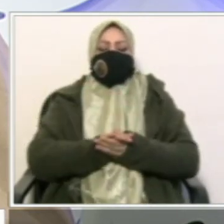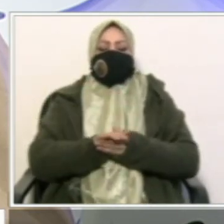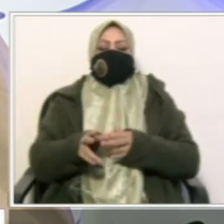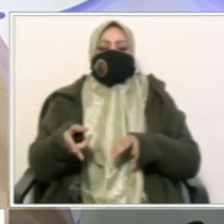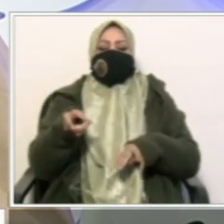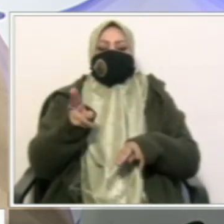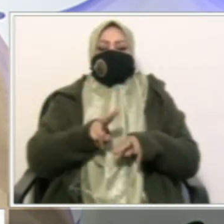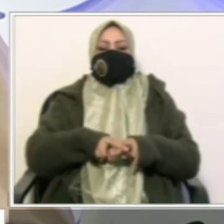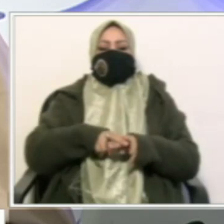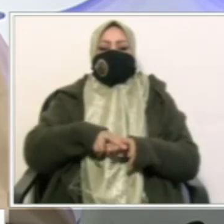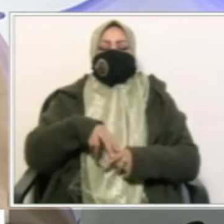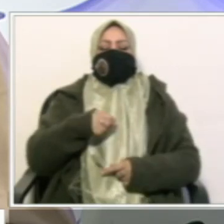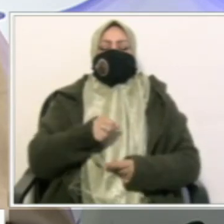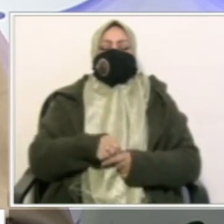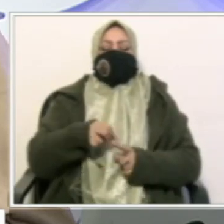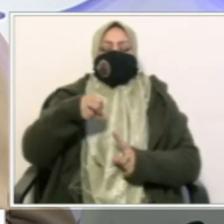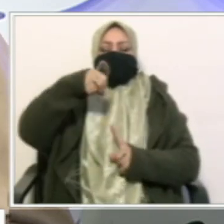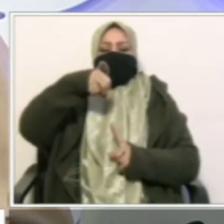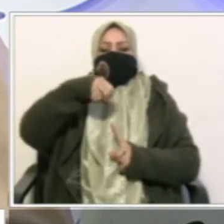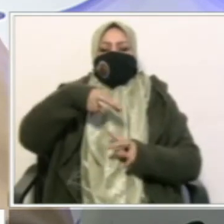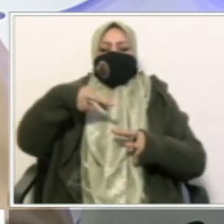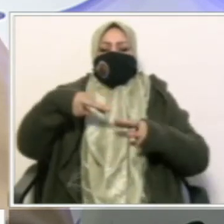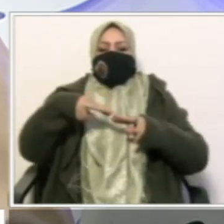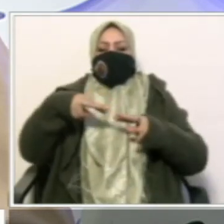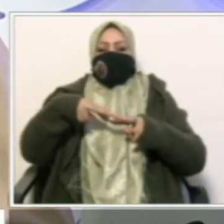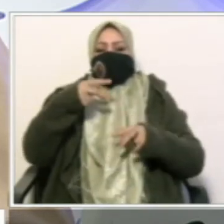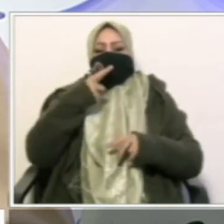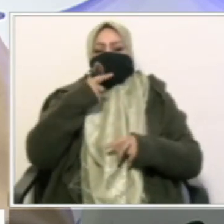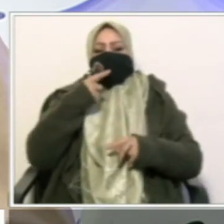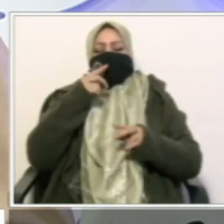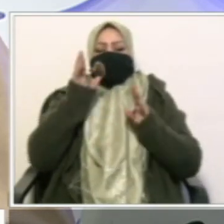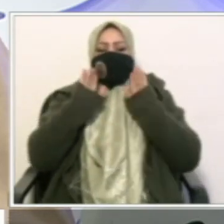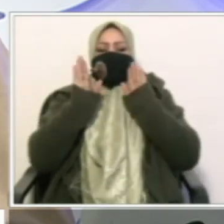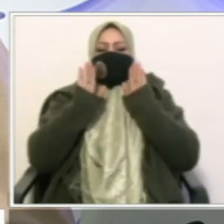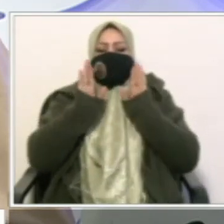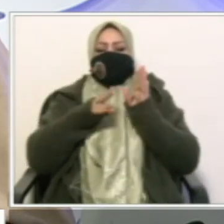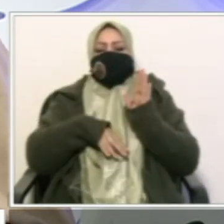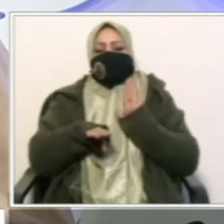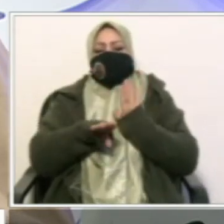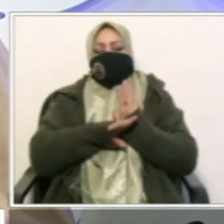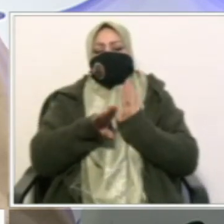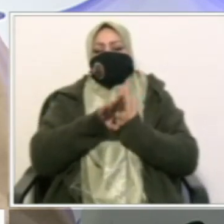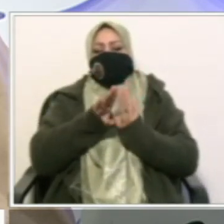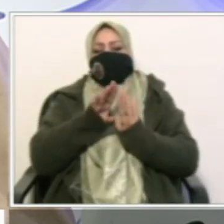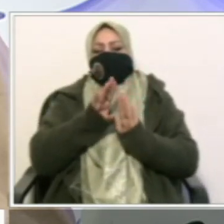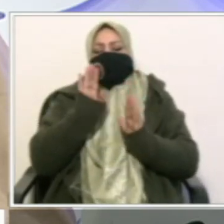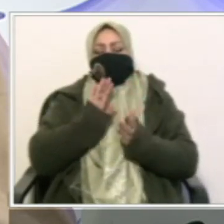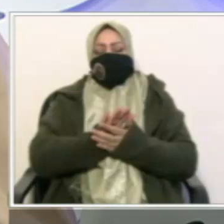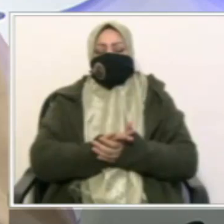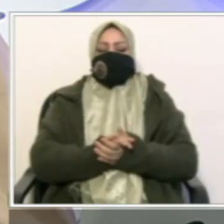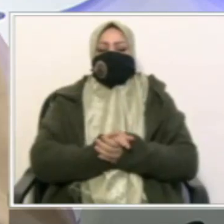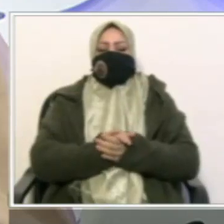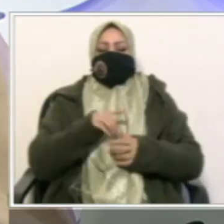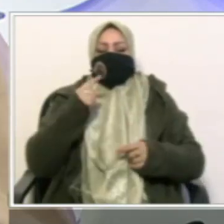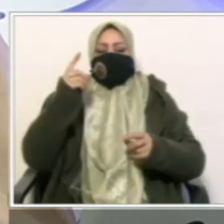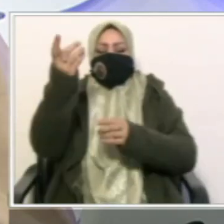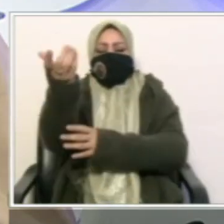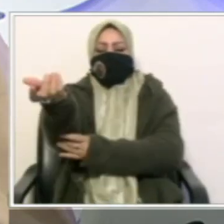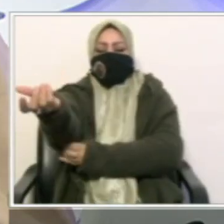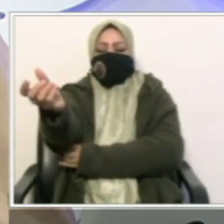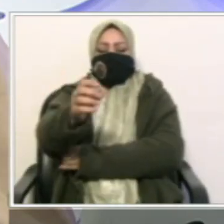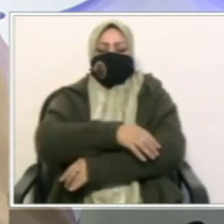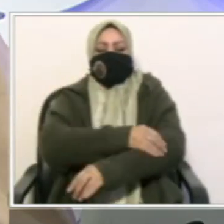اليوتيوب وصفحة البرنامج كما هي معلومة لدى المشاهدين الكرام. نبدأ بحول